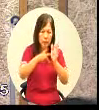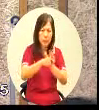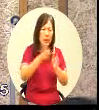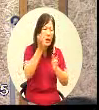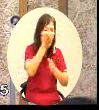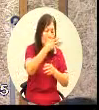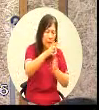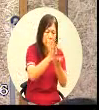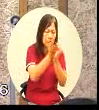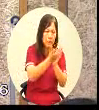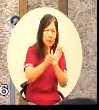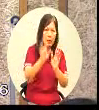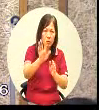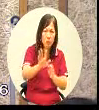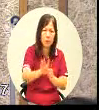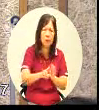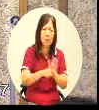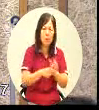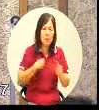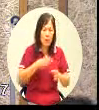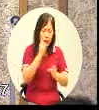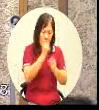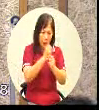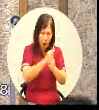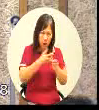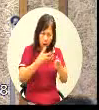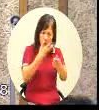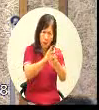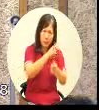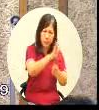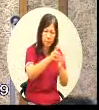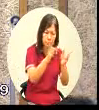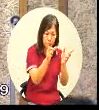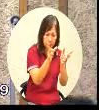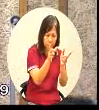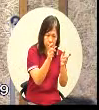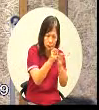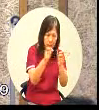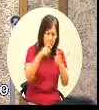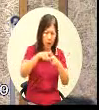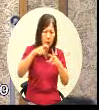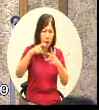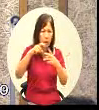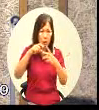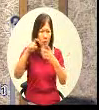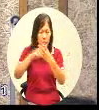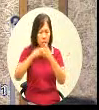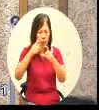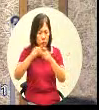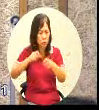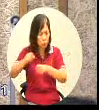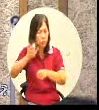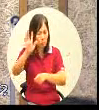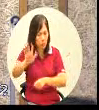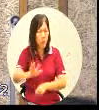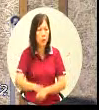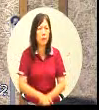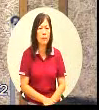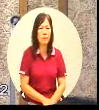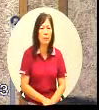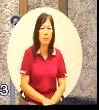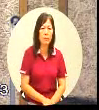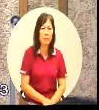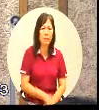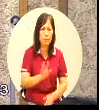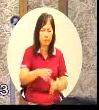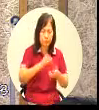厂这一些，还有中区污水厂，我们都有做过一些供应给邻近的这些工业区来使用的一个规划。那目前已经有确定要